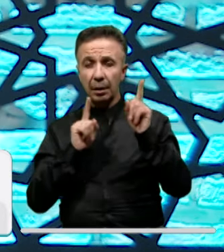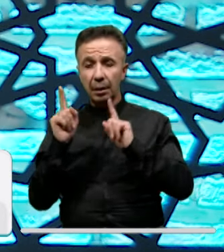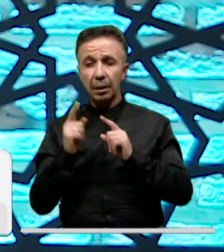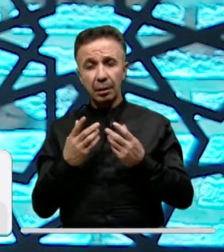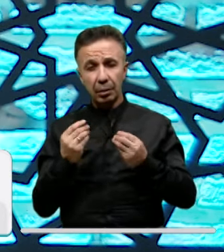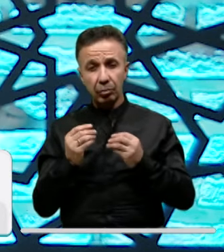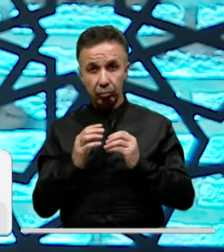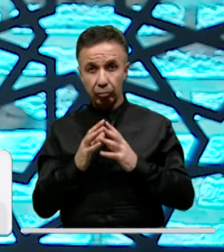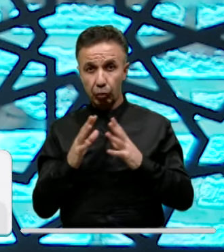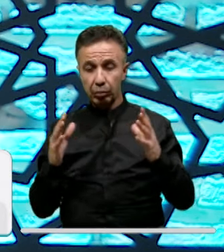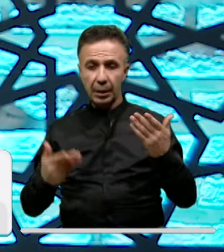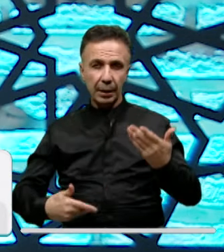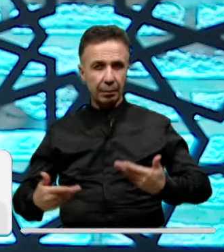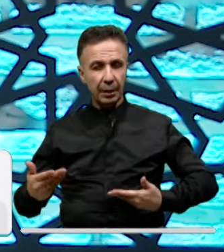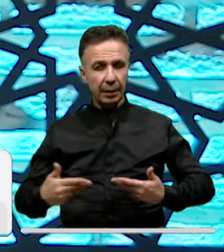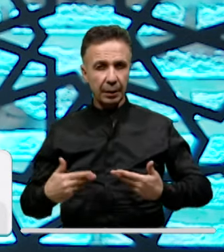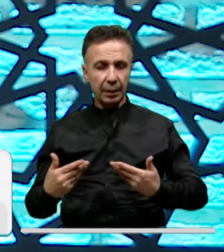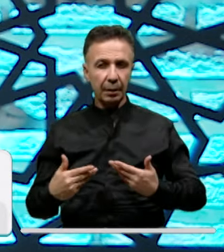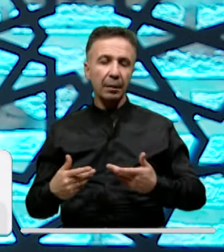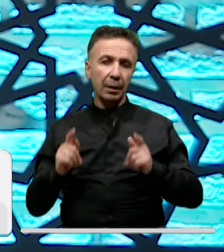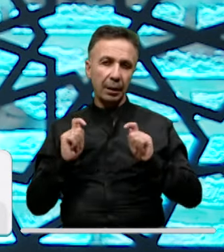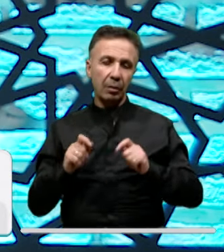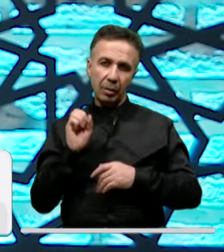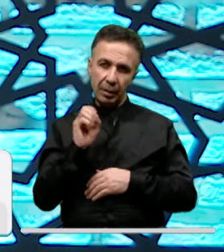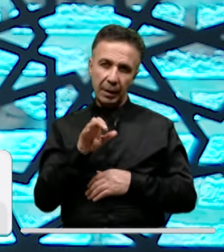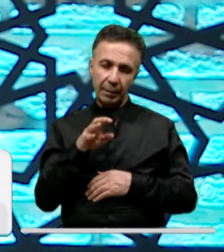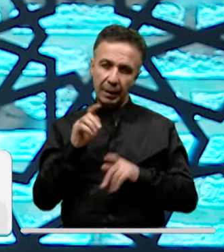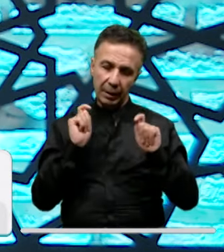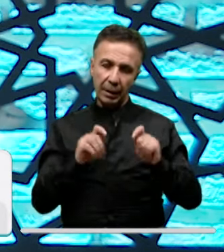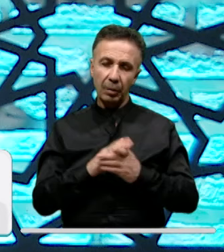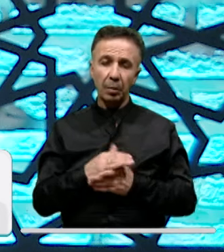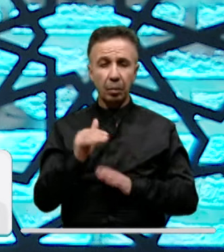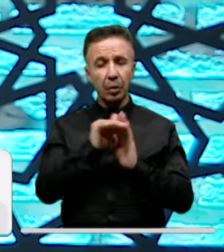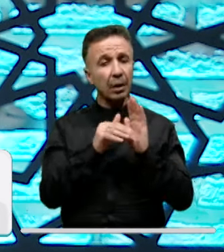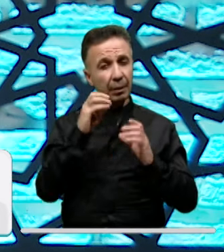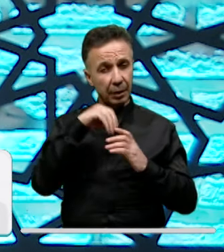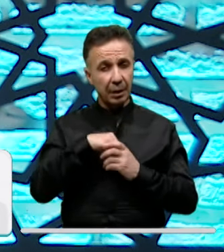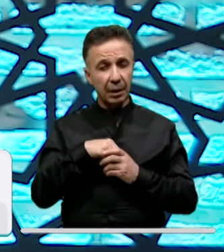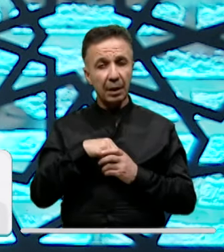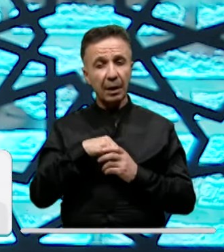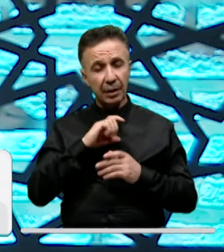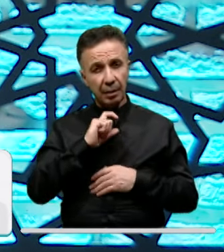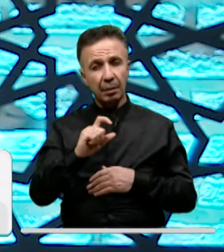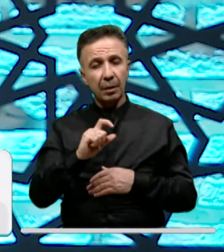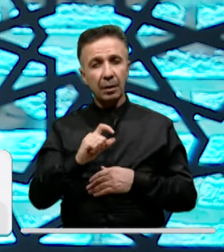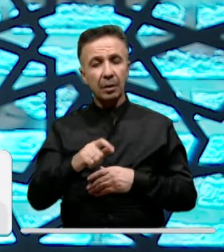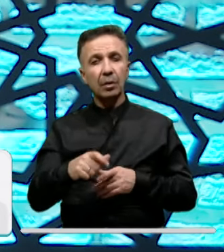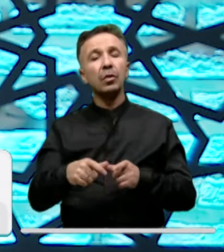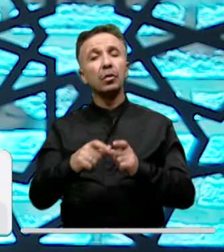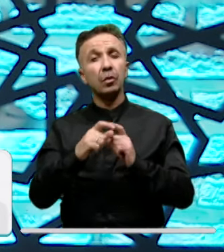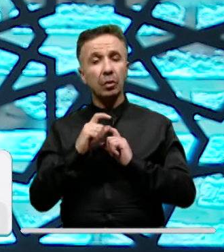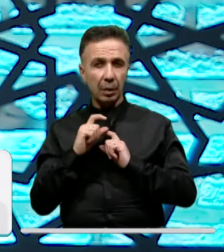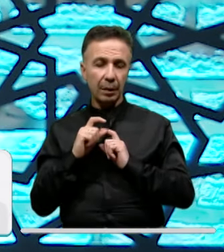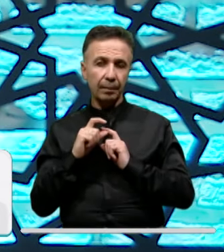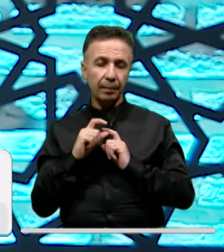çok büyük bir hizmete de öncülük ediyor. Çünkü biz program içerisinde cevaplandırmış olduğumuz soruları, hocalarımızdan aldığımız